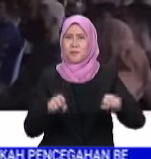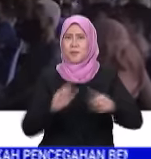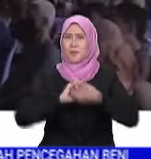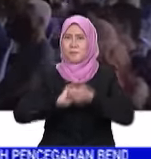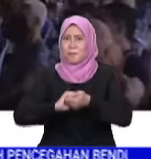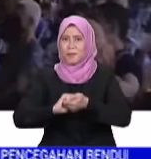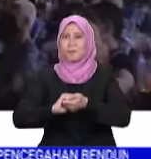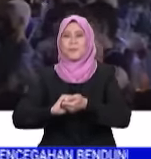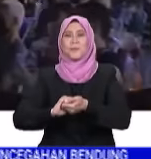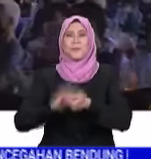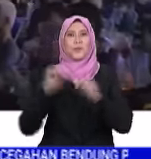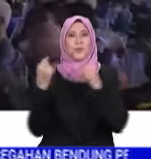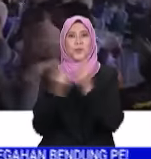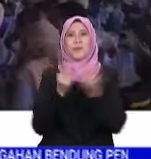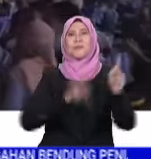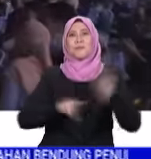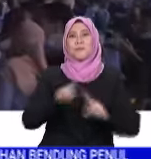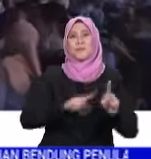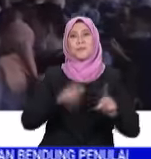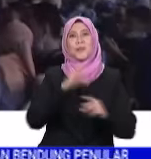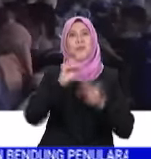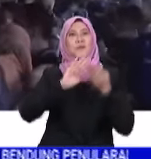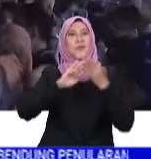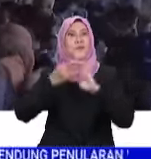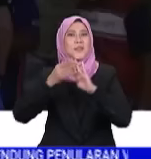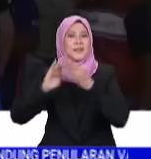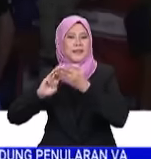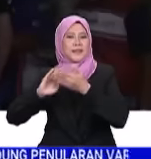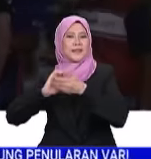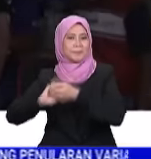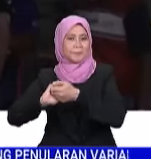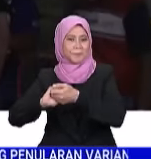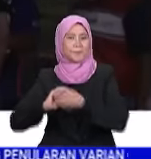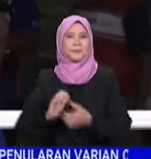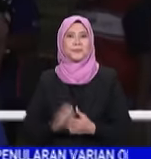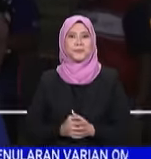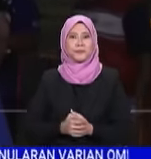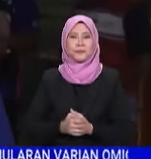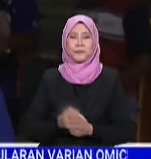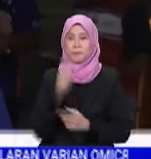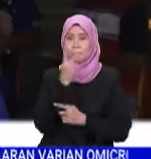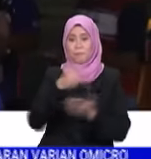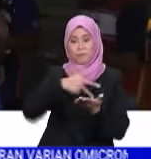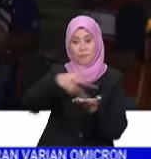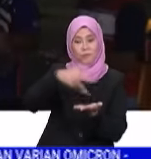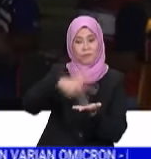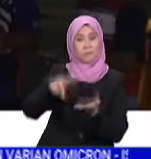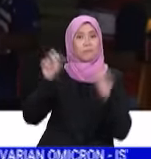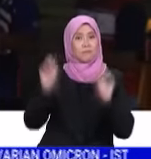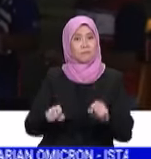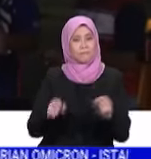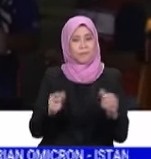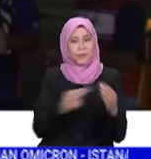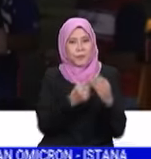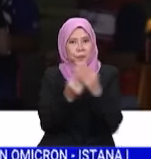merapatkan ukhwah di kalangan penduduk dan komuniti setempat kita lihat bola sepak ini